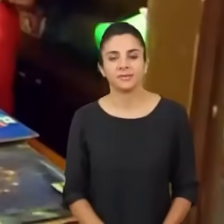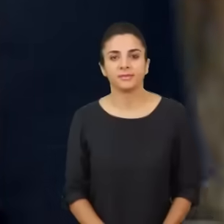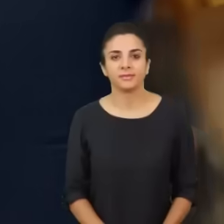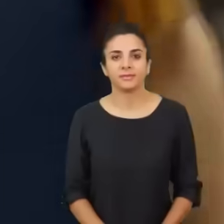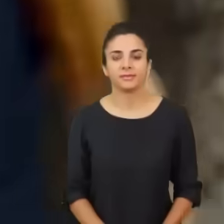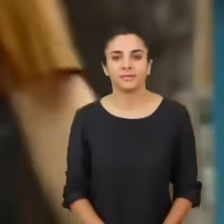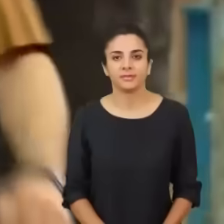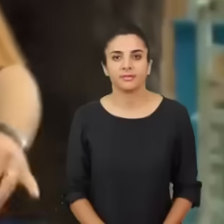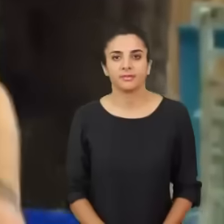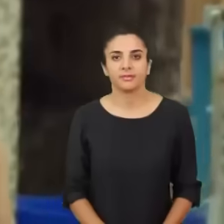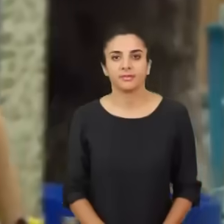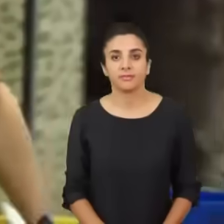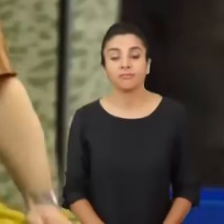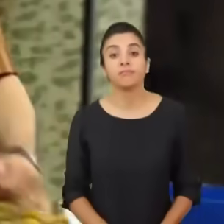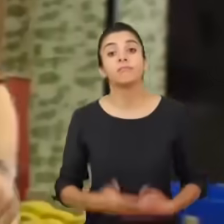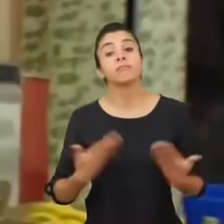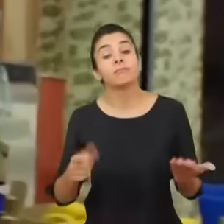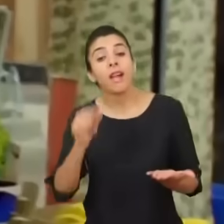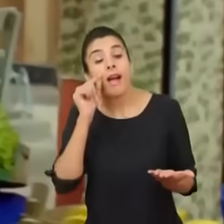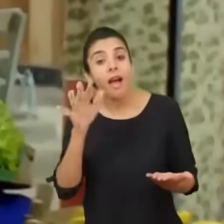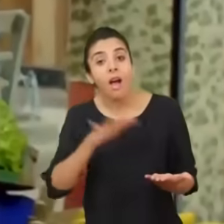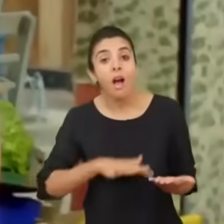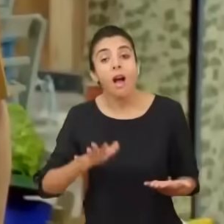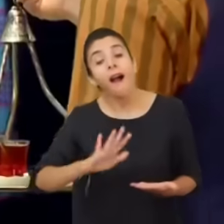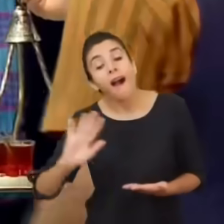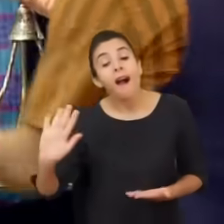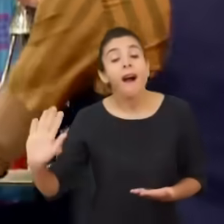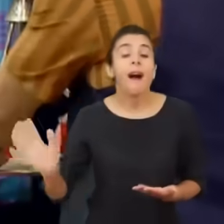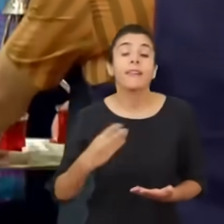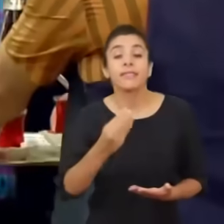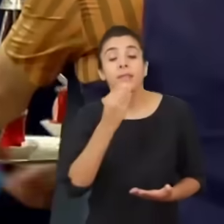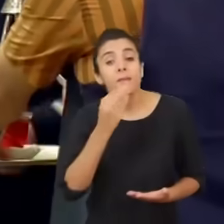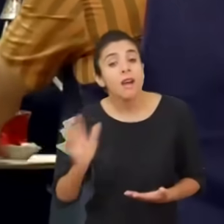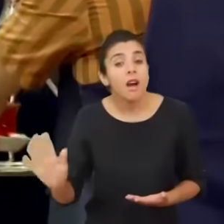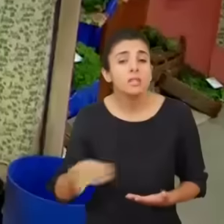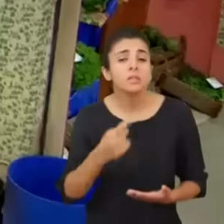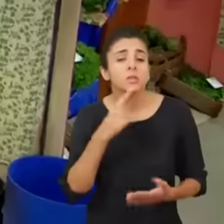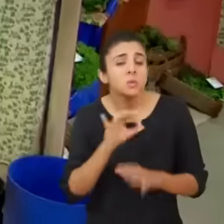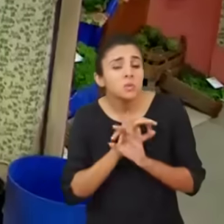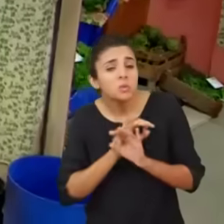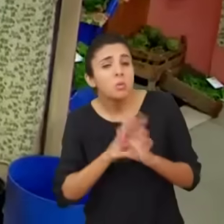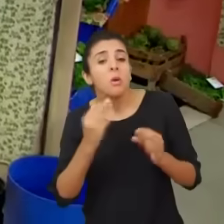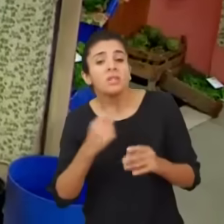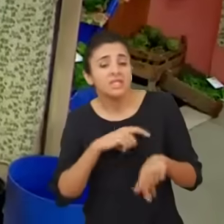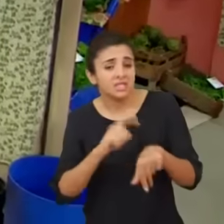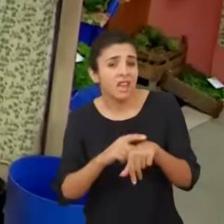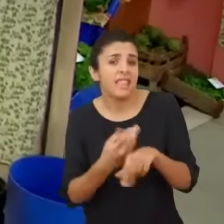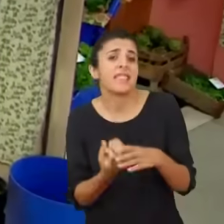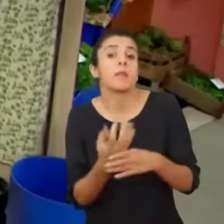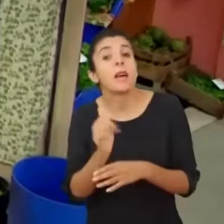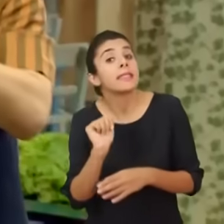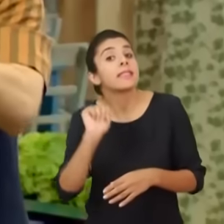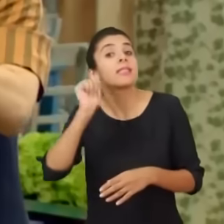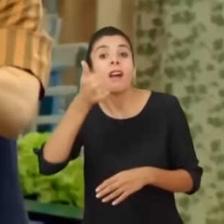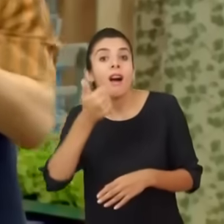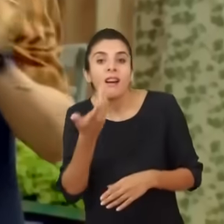Mesut tepsiyle çay taşıyor. Evet beyler, yapıştırın yağ gibi kaysın. Yarın isteseniz de bu saatte yapıştıramayacaksınız. Çünkü yarından